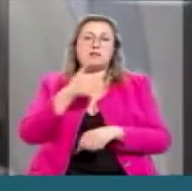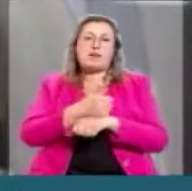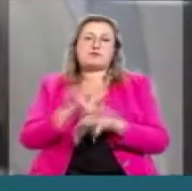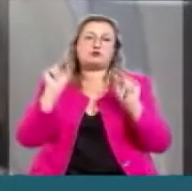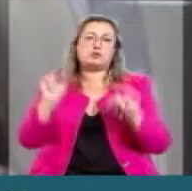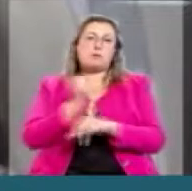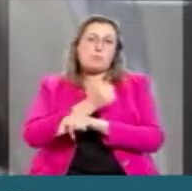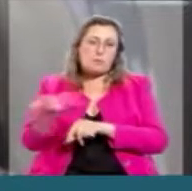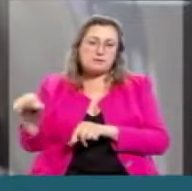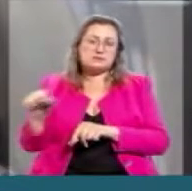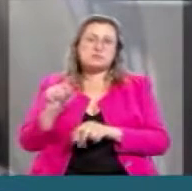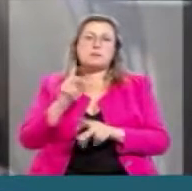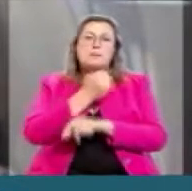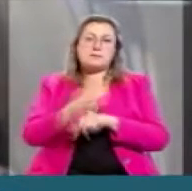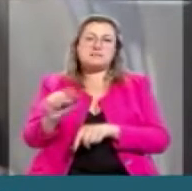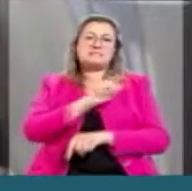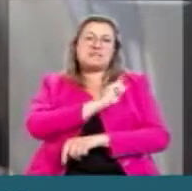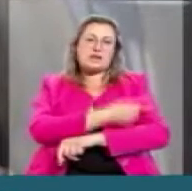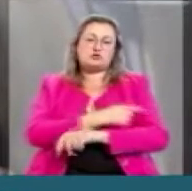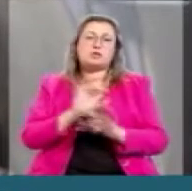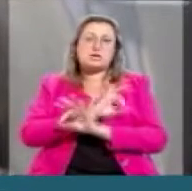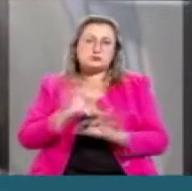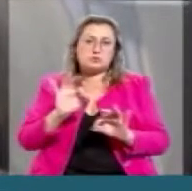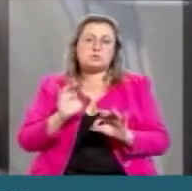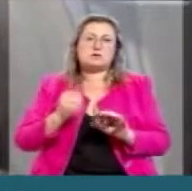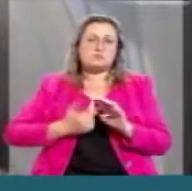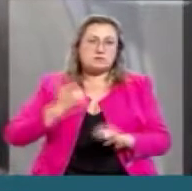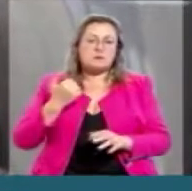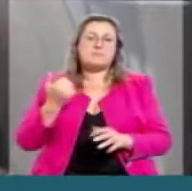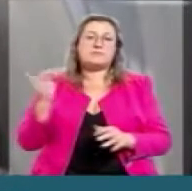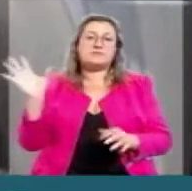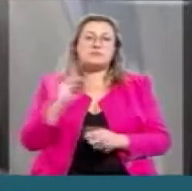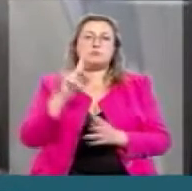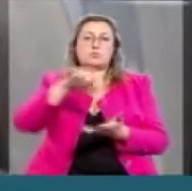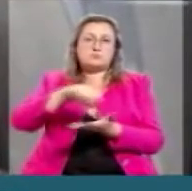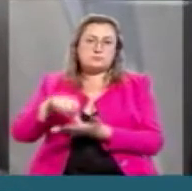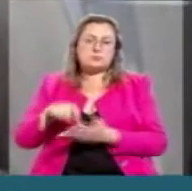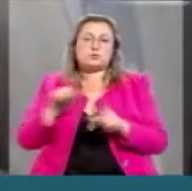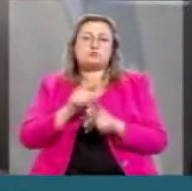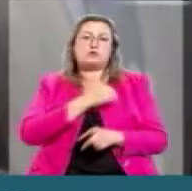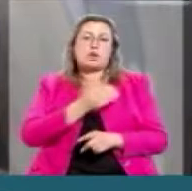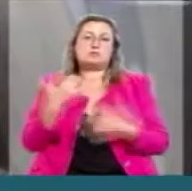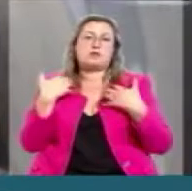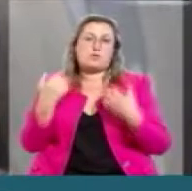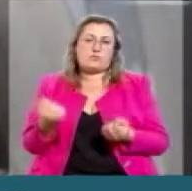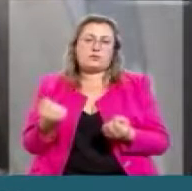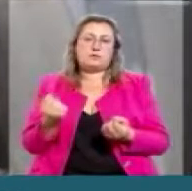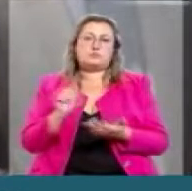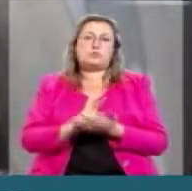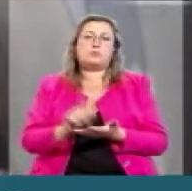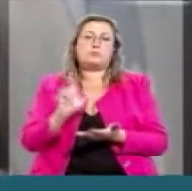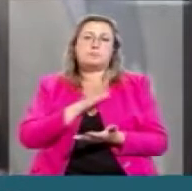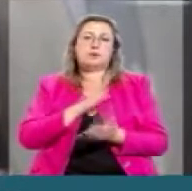побед, чтобы победили сильнейшие, достойные. Всем здесь присутствующим тоже желаю здоровья, чтобы